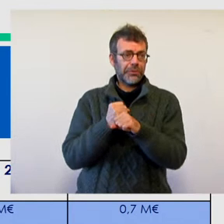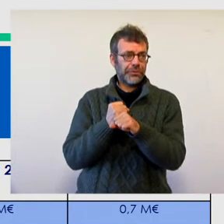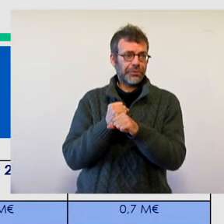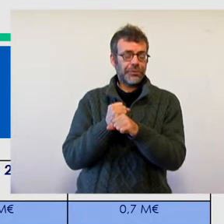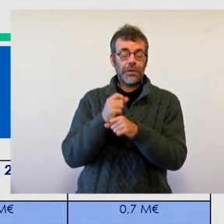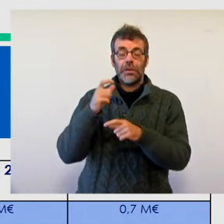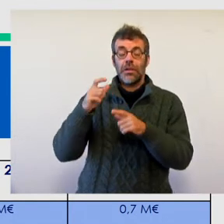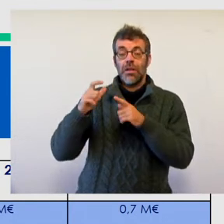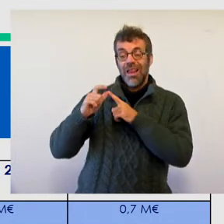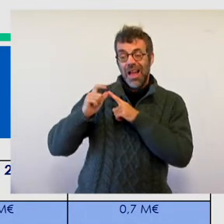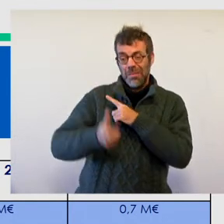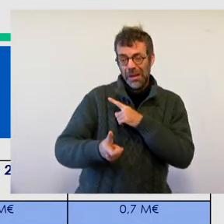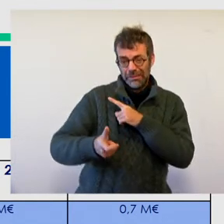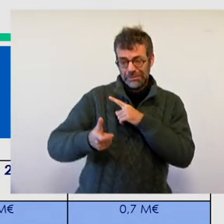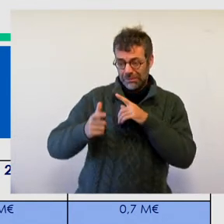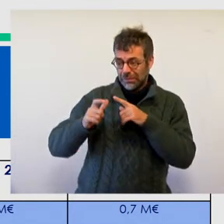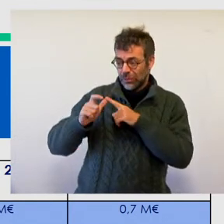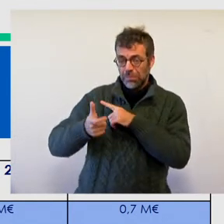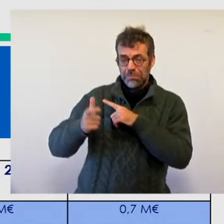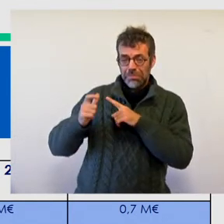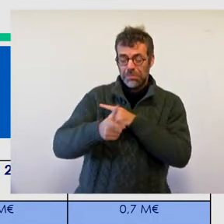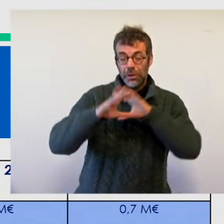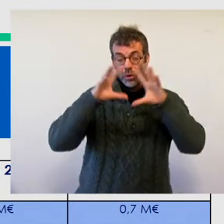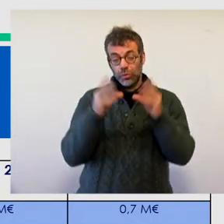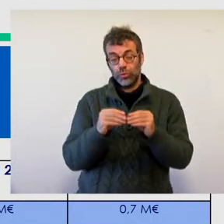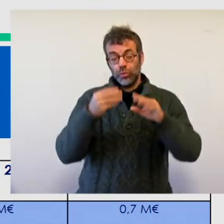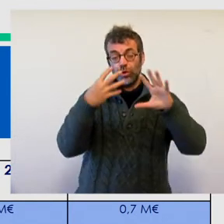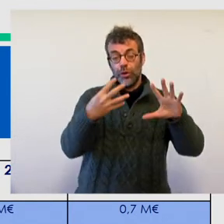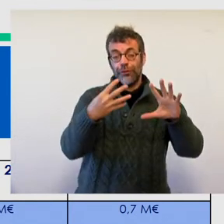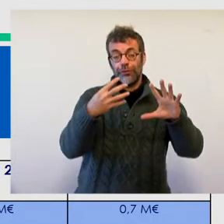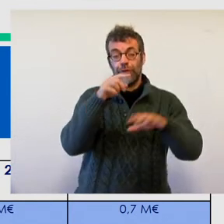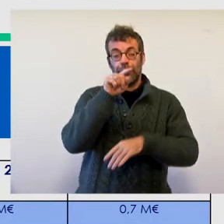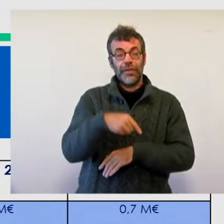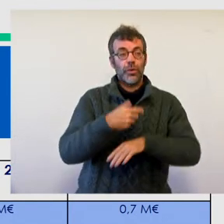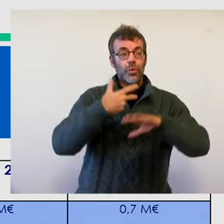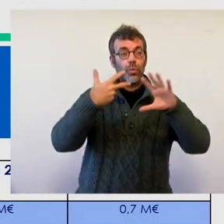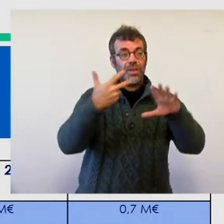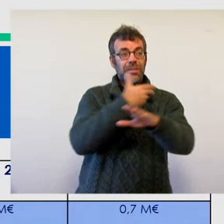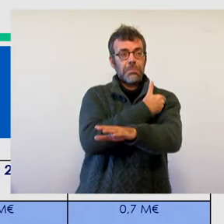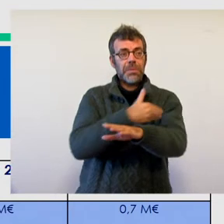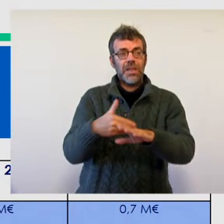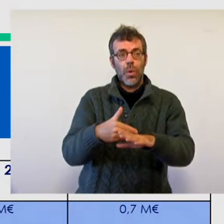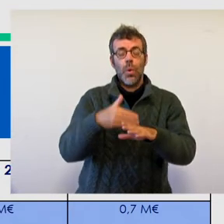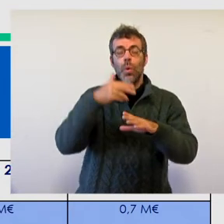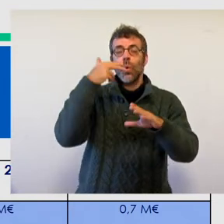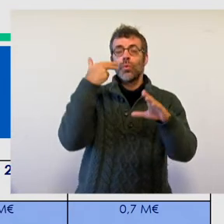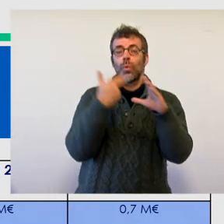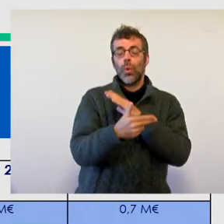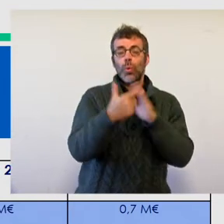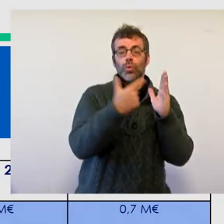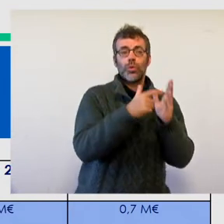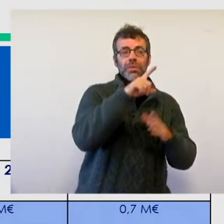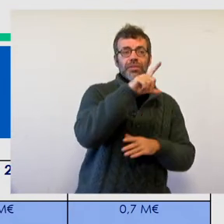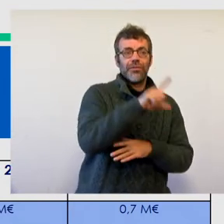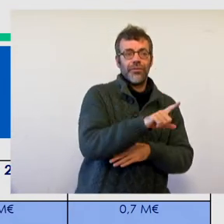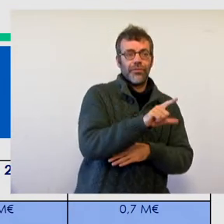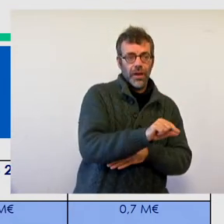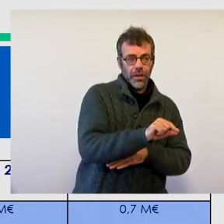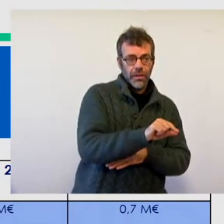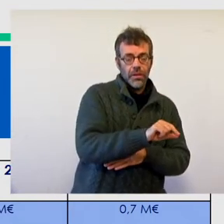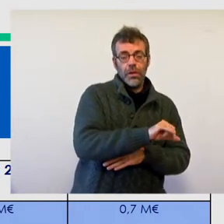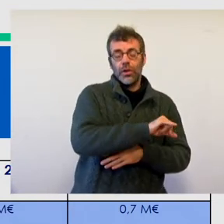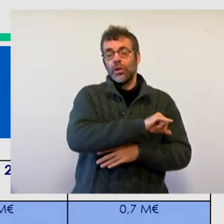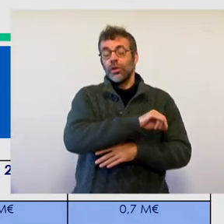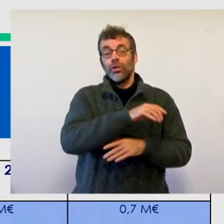L'impact total qui était de 9,8 millions d'euros en 2020 est passé à 2,5 millions d'euros